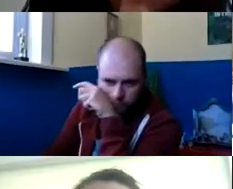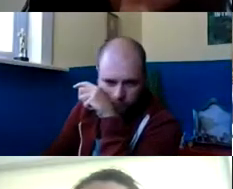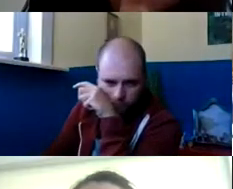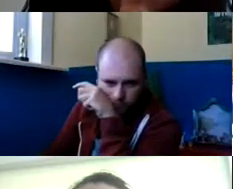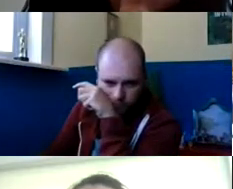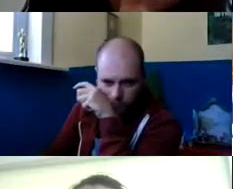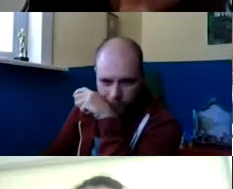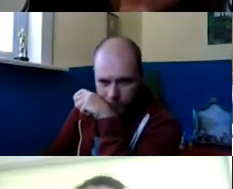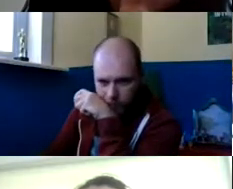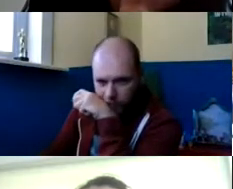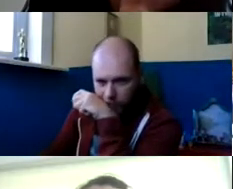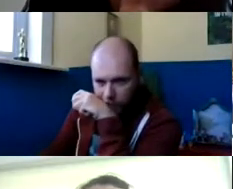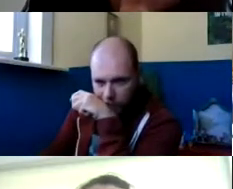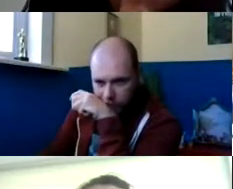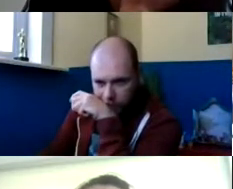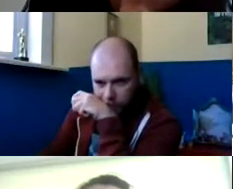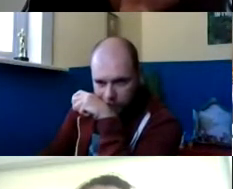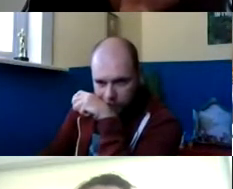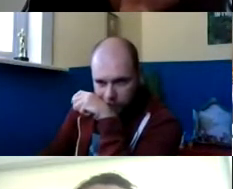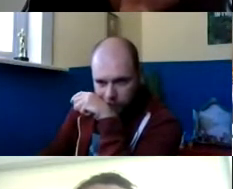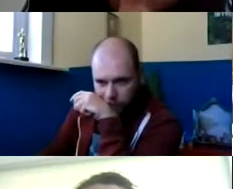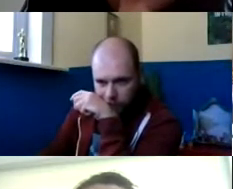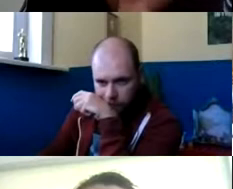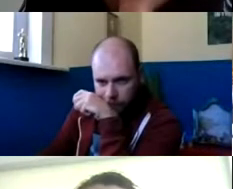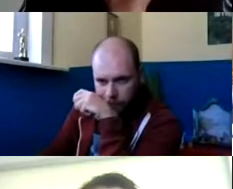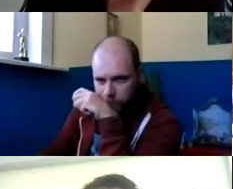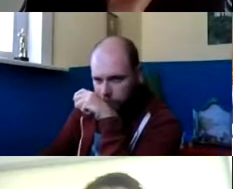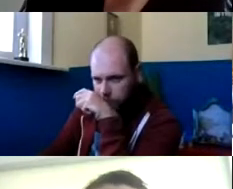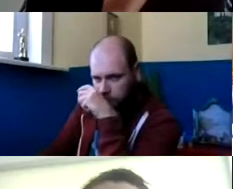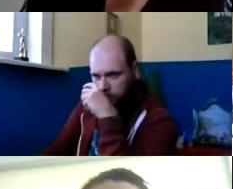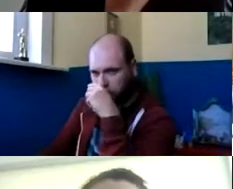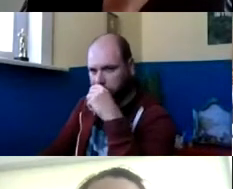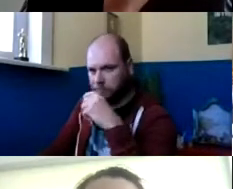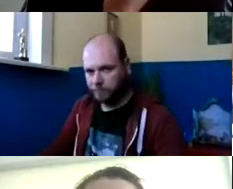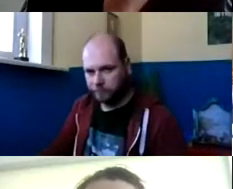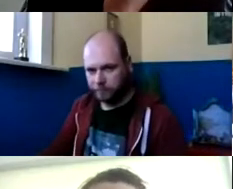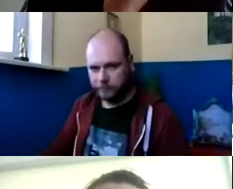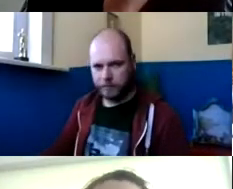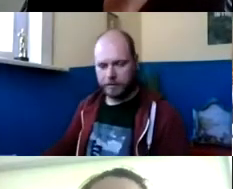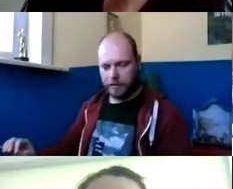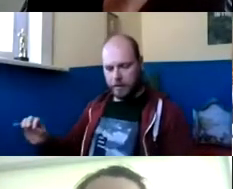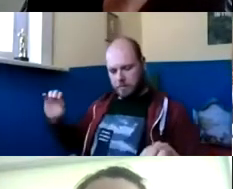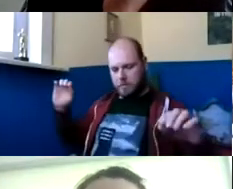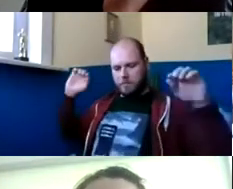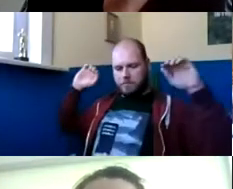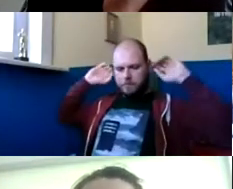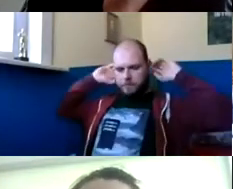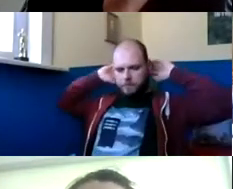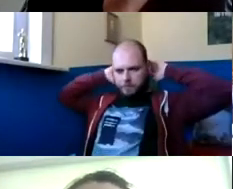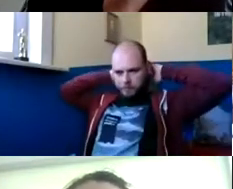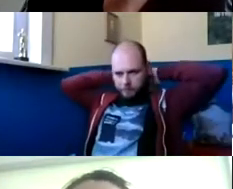mensen aan het vertrekken zijn. Ik wou met dat Hilde nog wat dingen benoemd heeft. Nog één iets wat we daarnet hadden